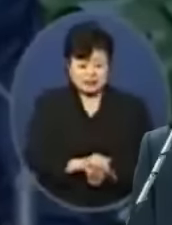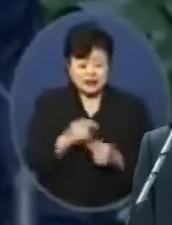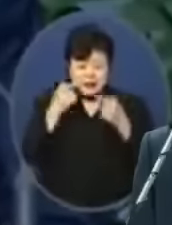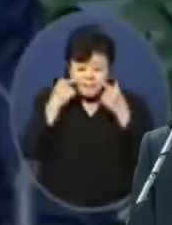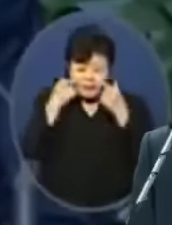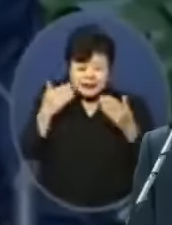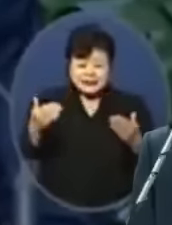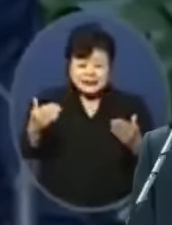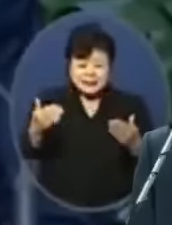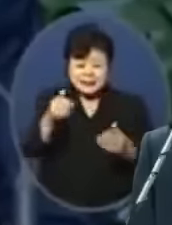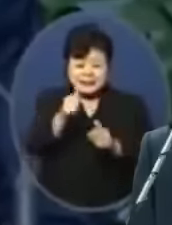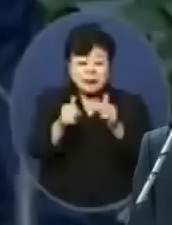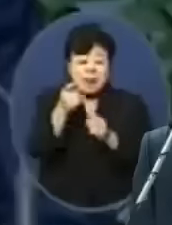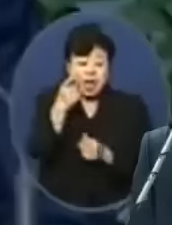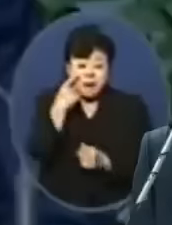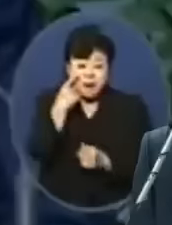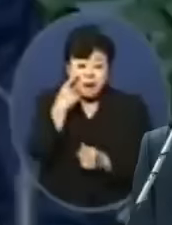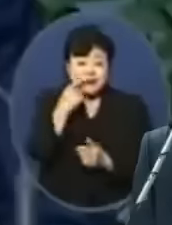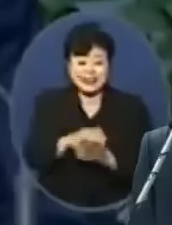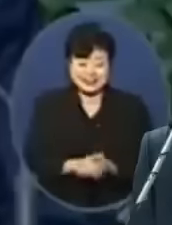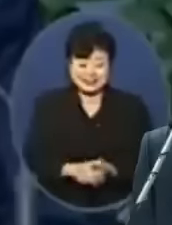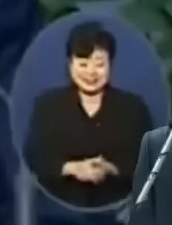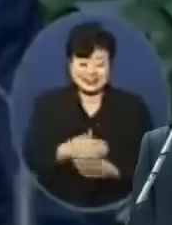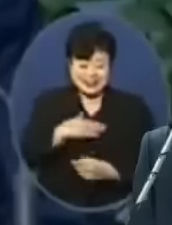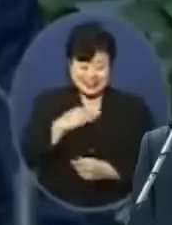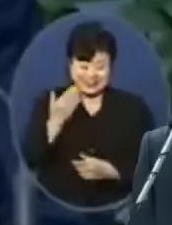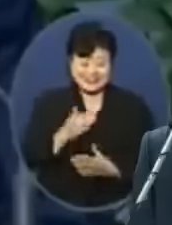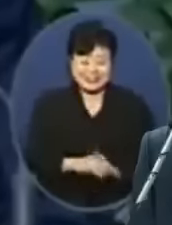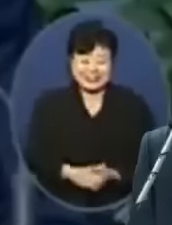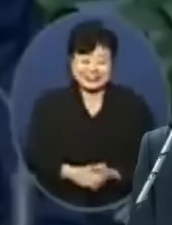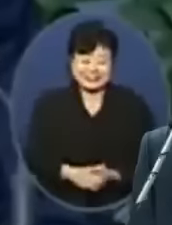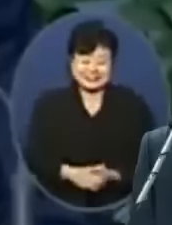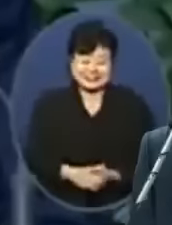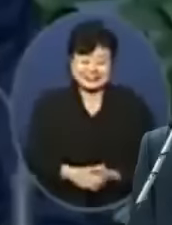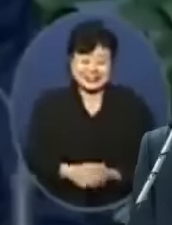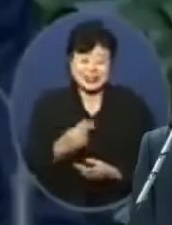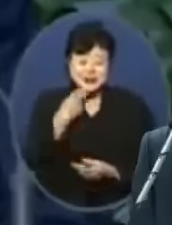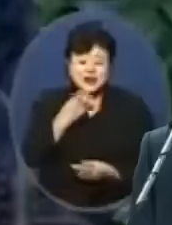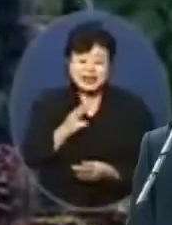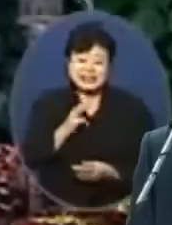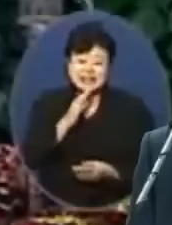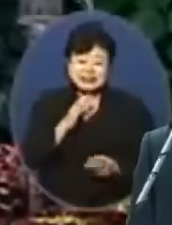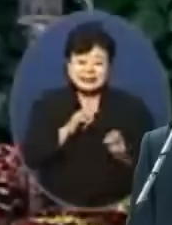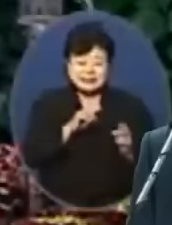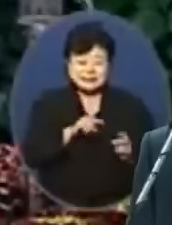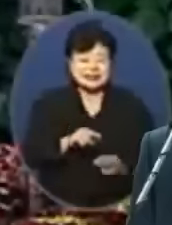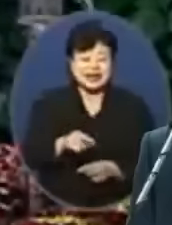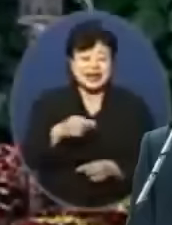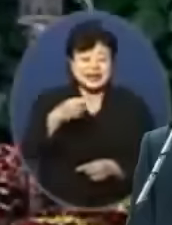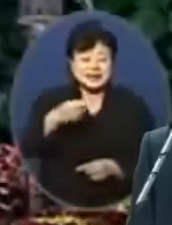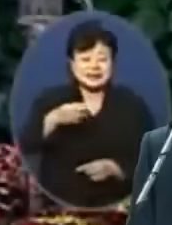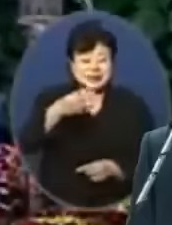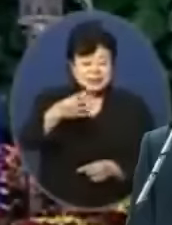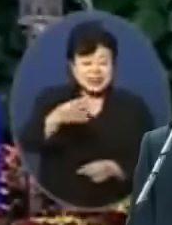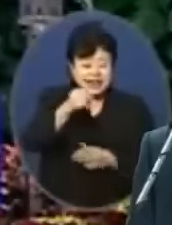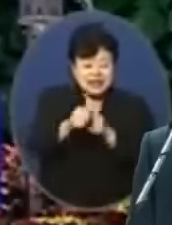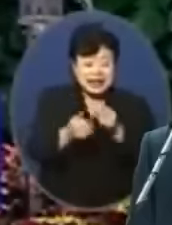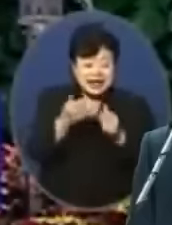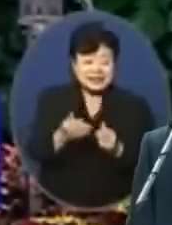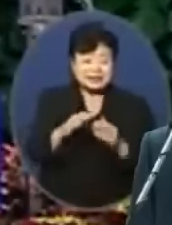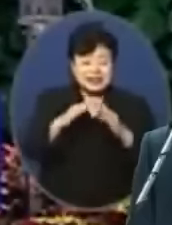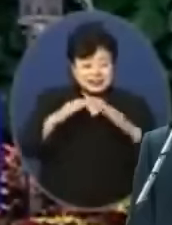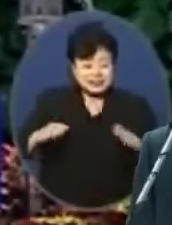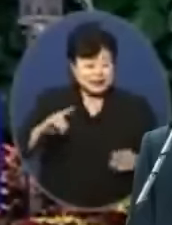반드시 시험해 보시는 것이라는 것을 알아야만 되는 것입니다. 요한계시록 21장 3절로 4절에 보라 하나님의